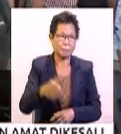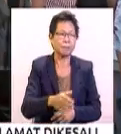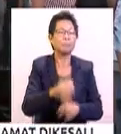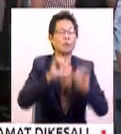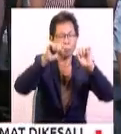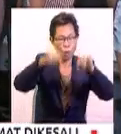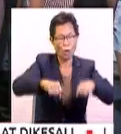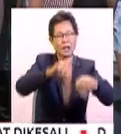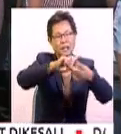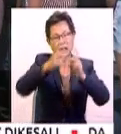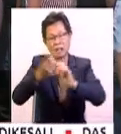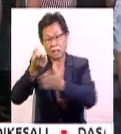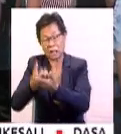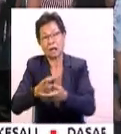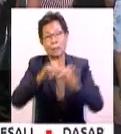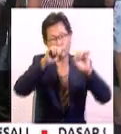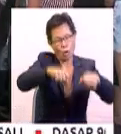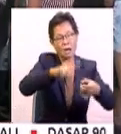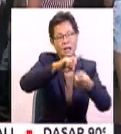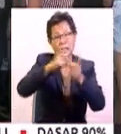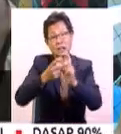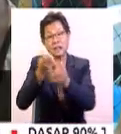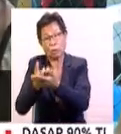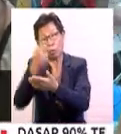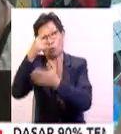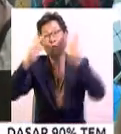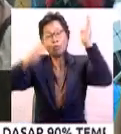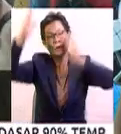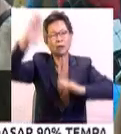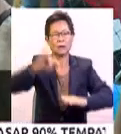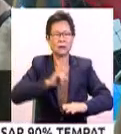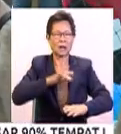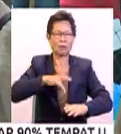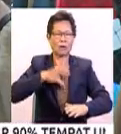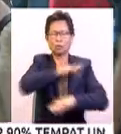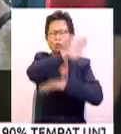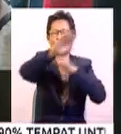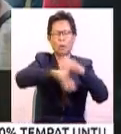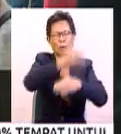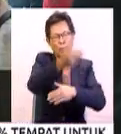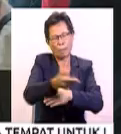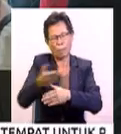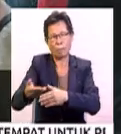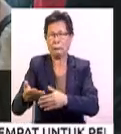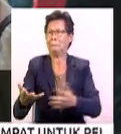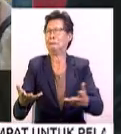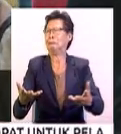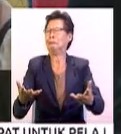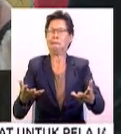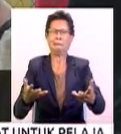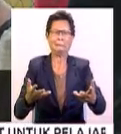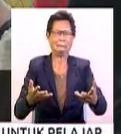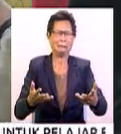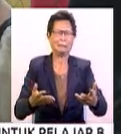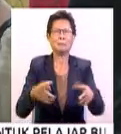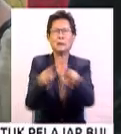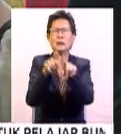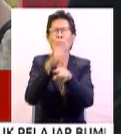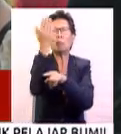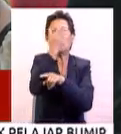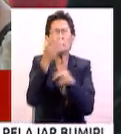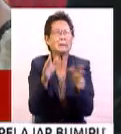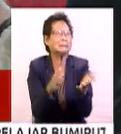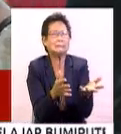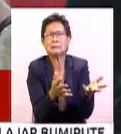enable digital economy untuk negara Malaysia. Saya rasa semua barang macam tak realistik lah, macam dekat movie lah.